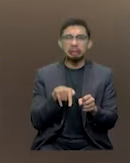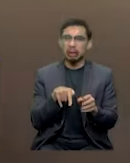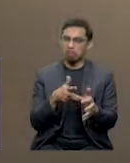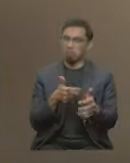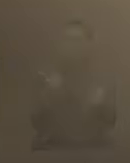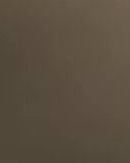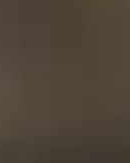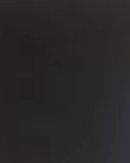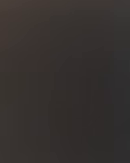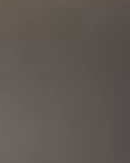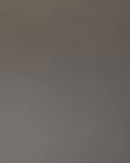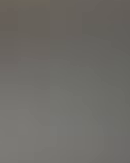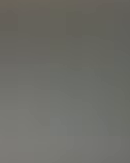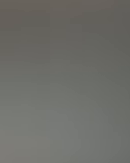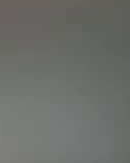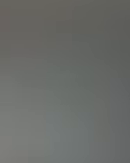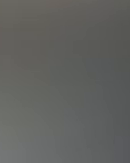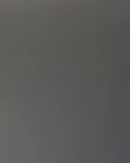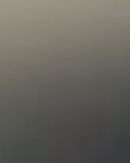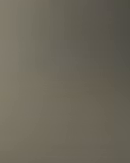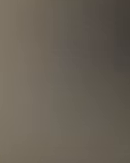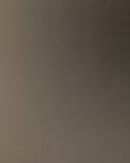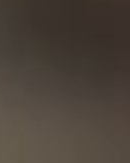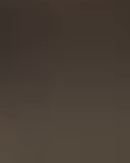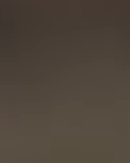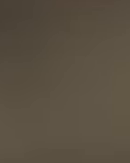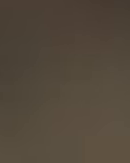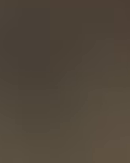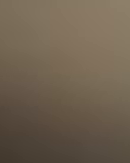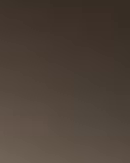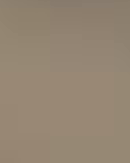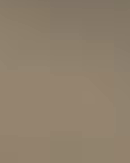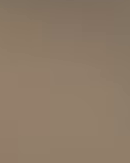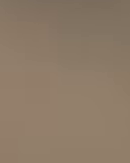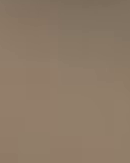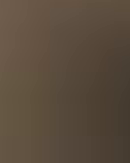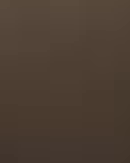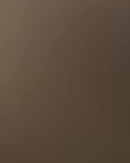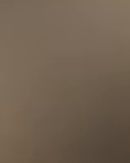mewah. Lauk dan sayur hanya sedikit, padahal harga per kotaknya dipatok